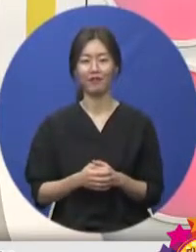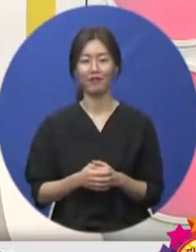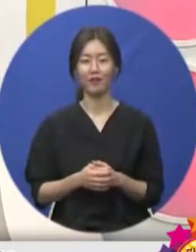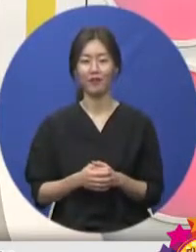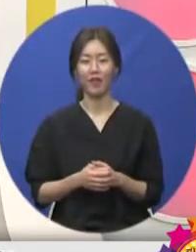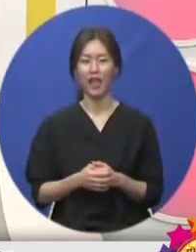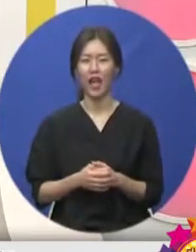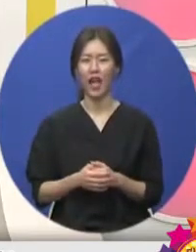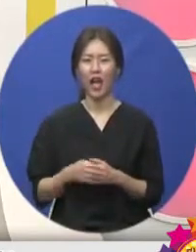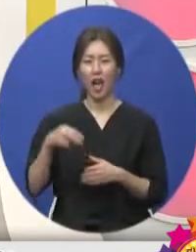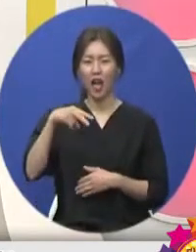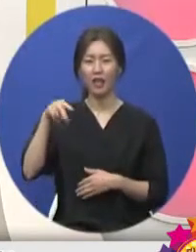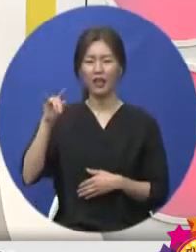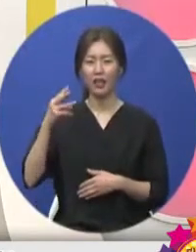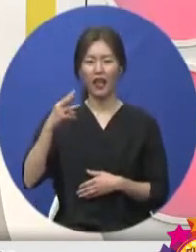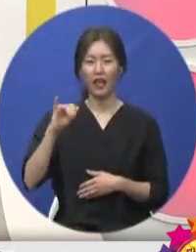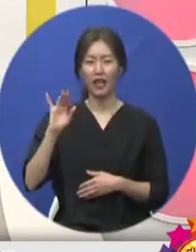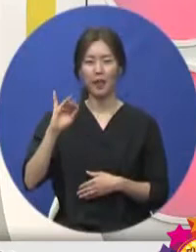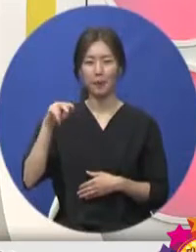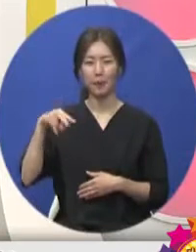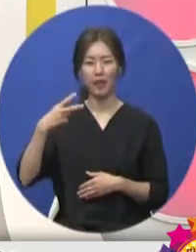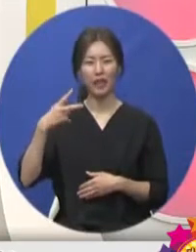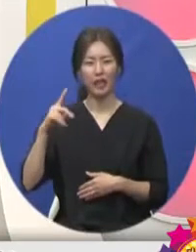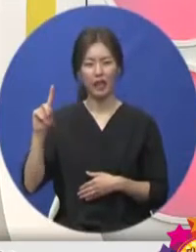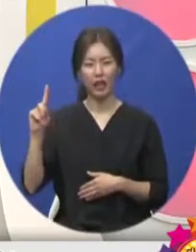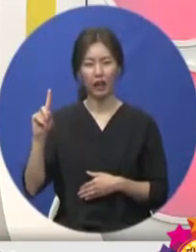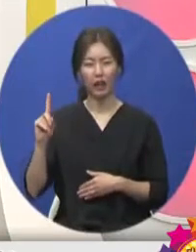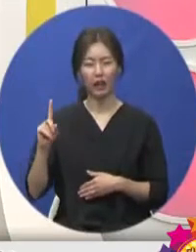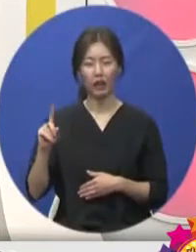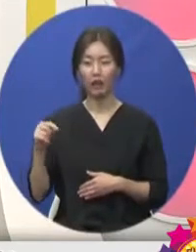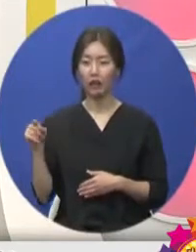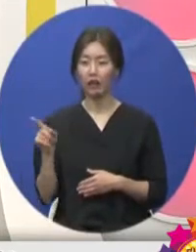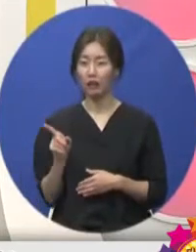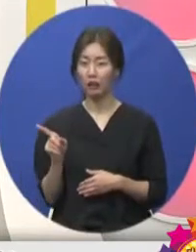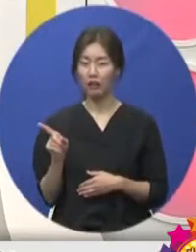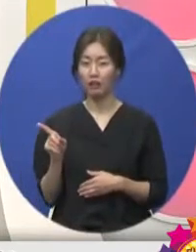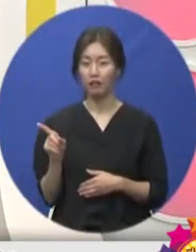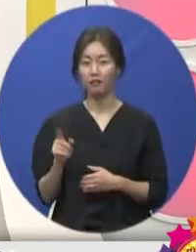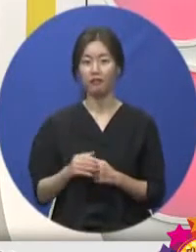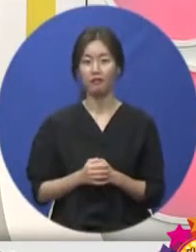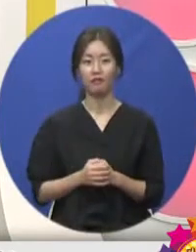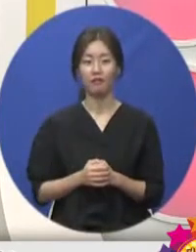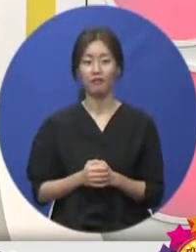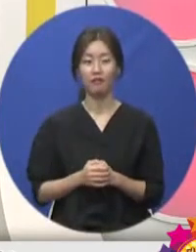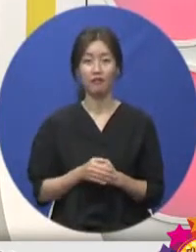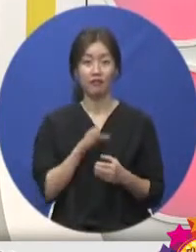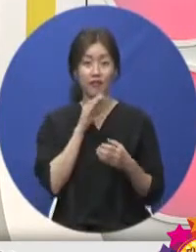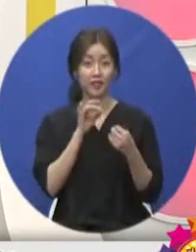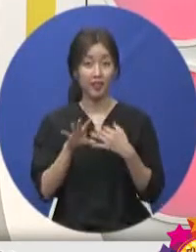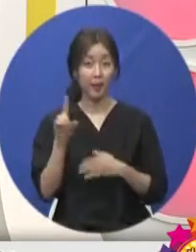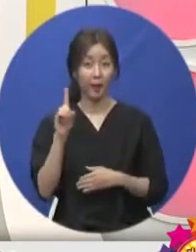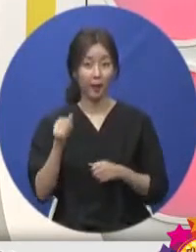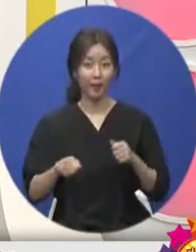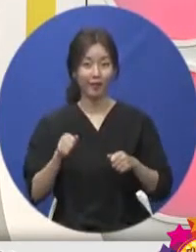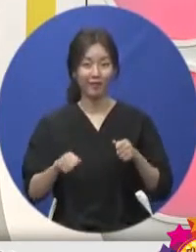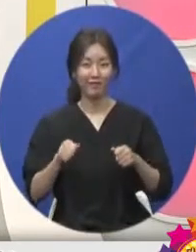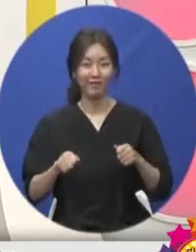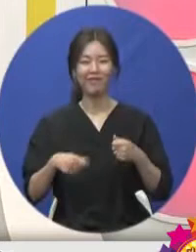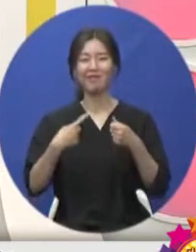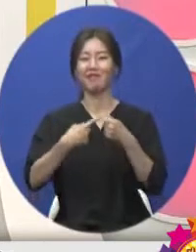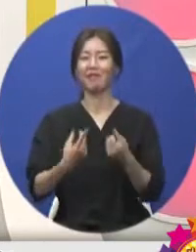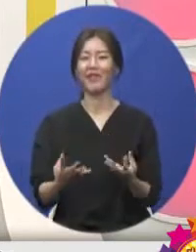세리빗? 세리빗다. 세리빗다. 세리빗다. 세리빗다. 예, 이거 저 정답은 뭐죠?